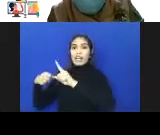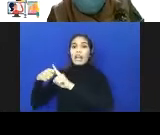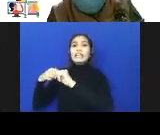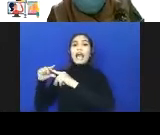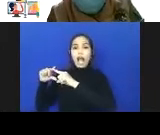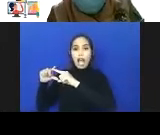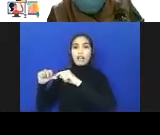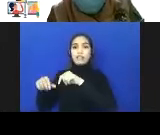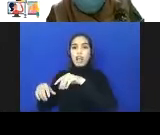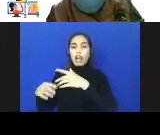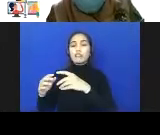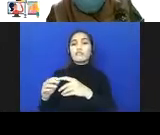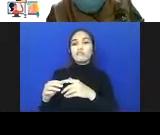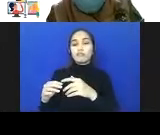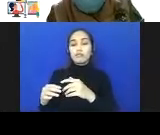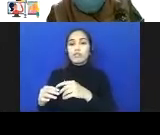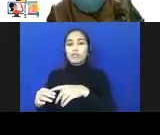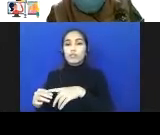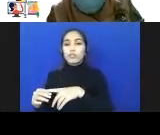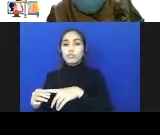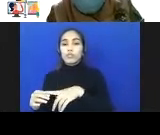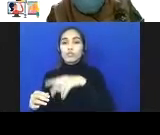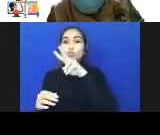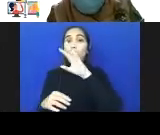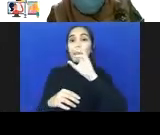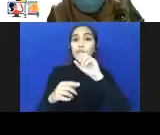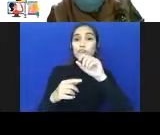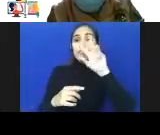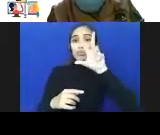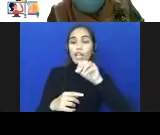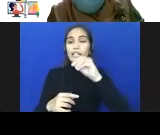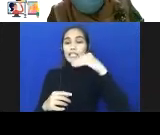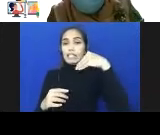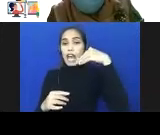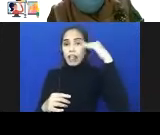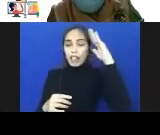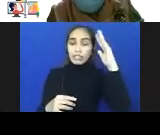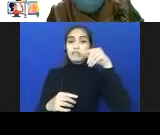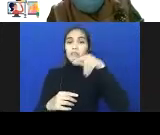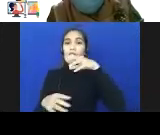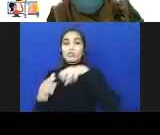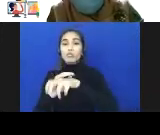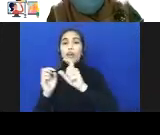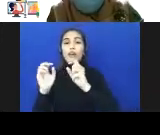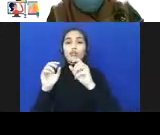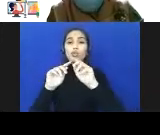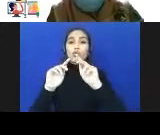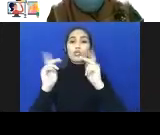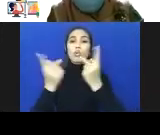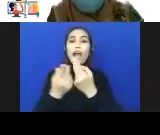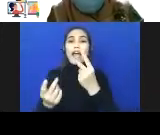MTBS. Sedangkan kalau yang masuk zona ili, pendaftaran di situ, mereka tidak masuk ke ruang